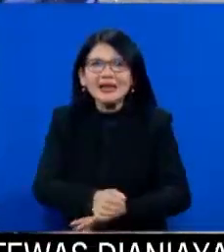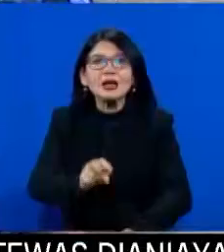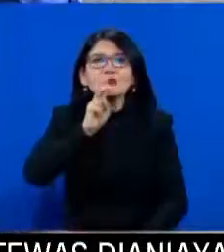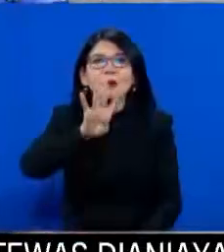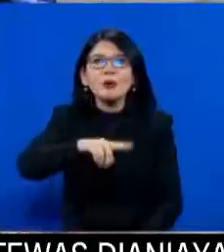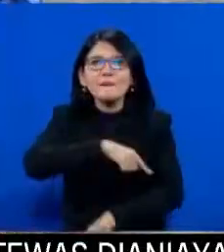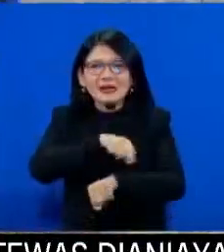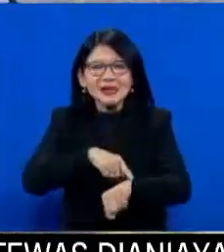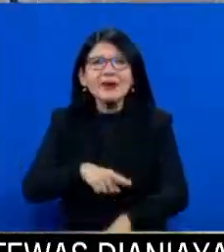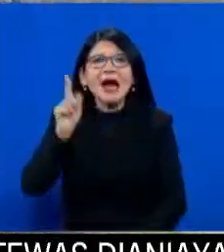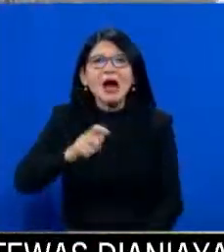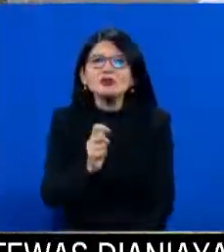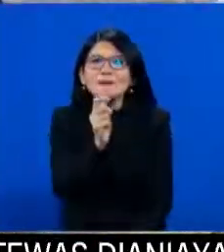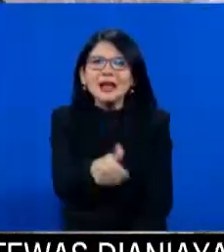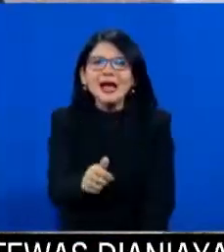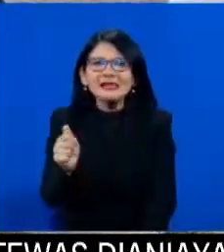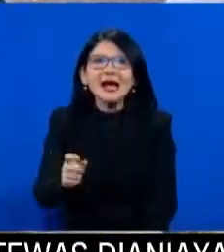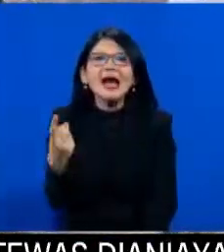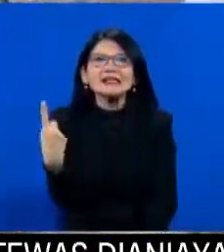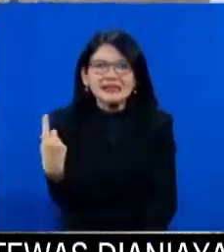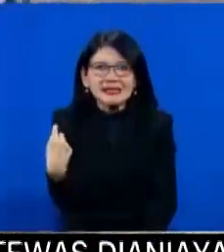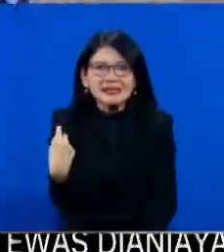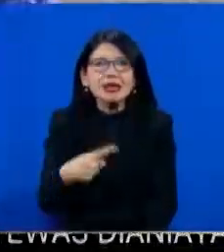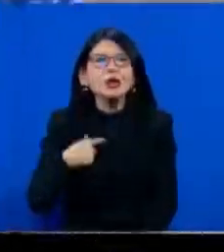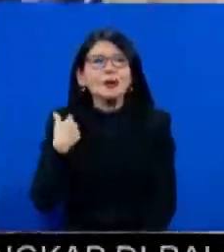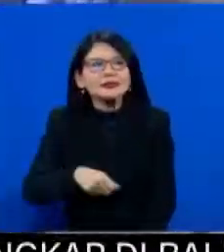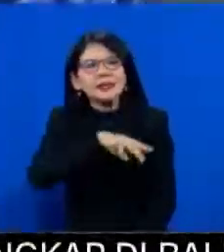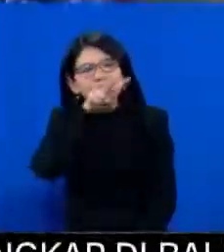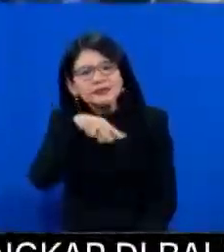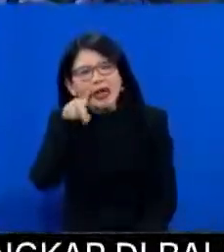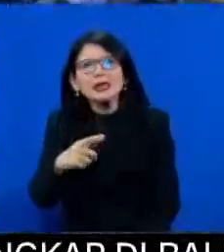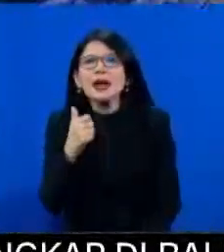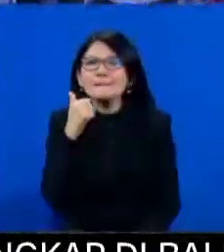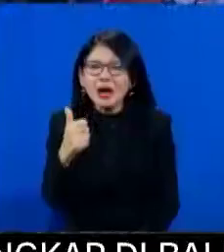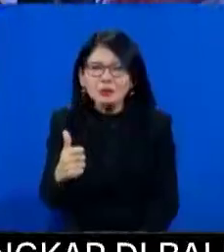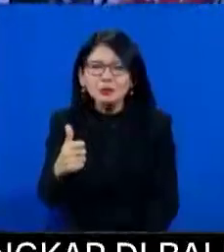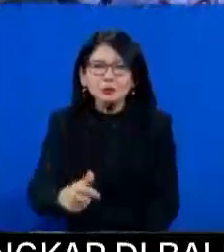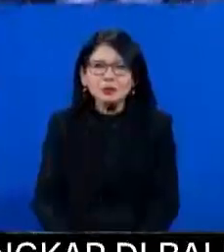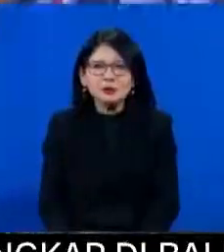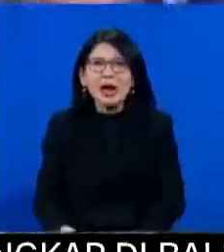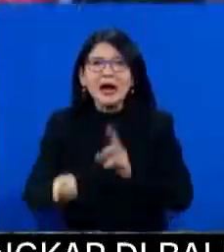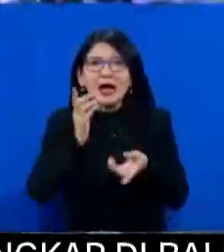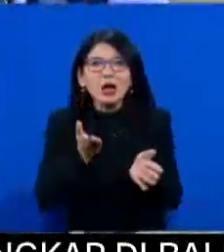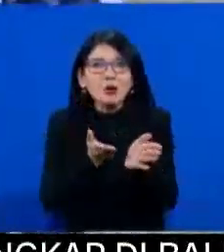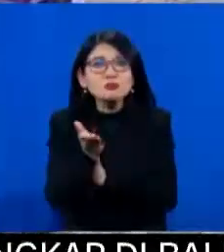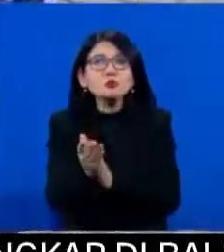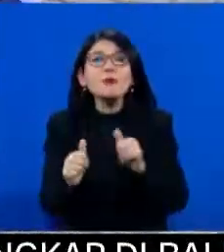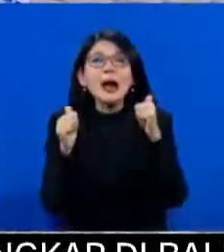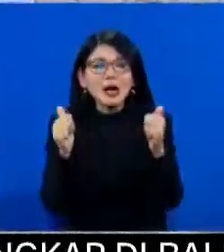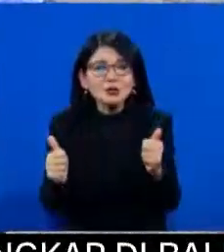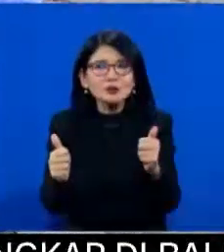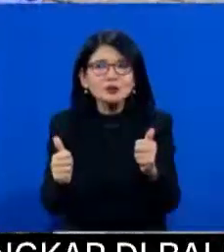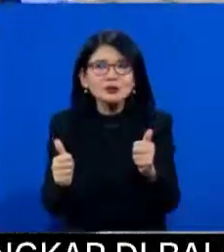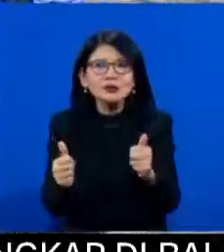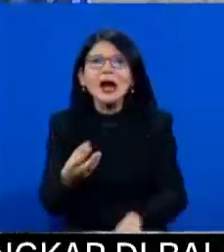sendiri Bu? Iya, karena bisa mencari yang bagus, yang baik. Kan kita kalau mutunya bagus, baik,